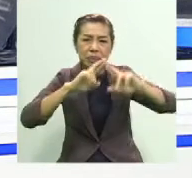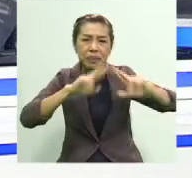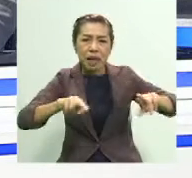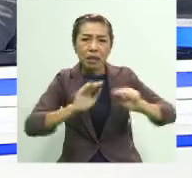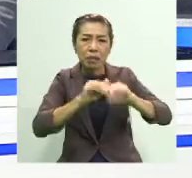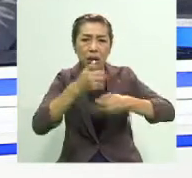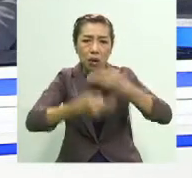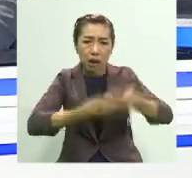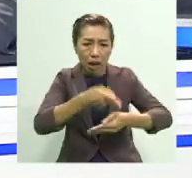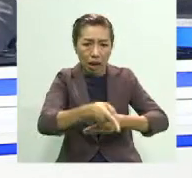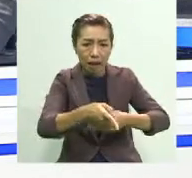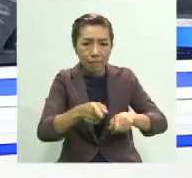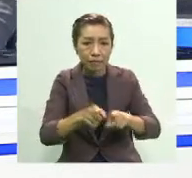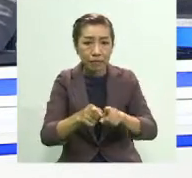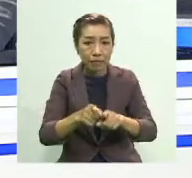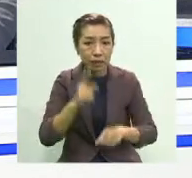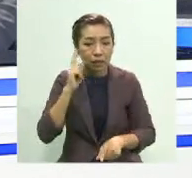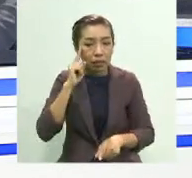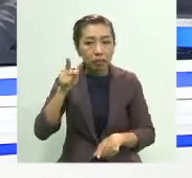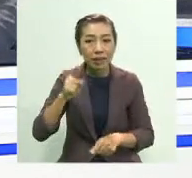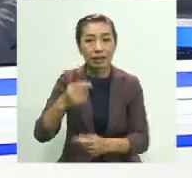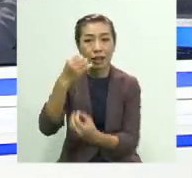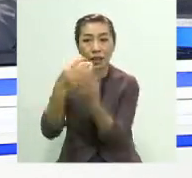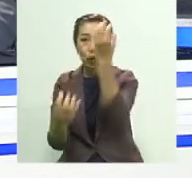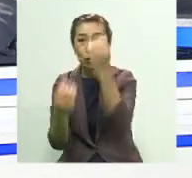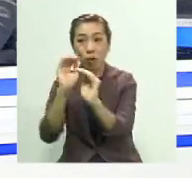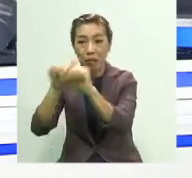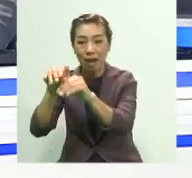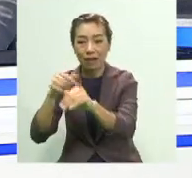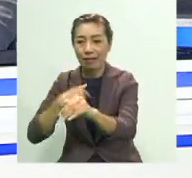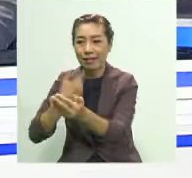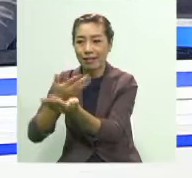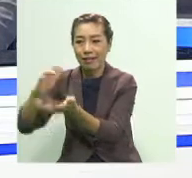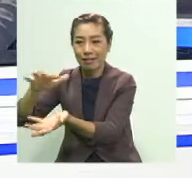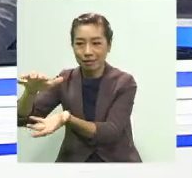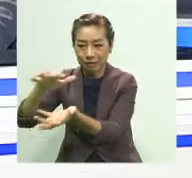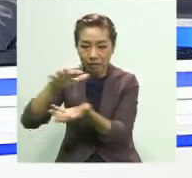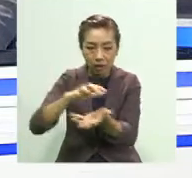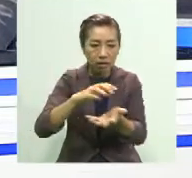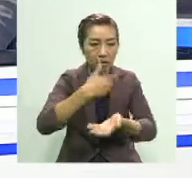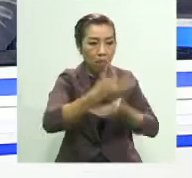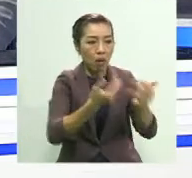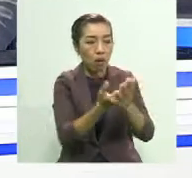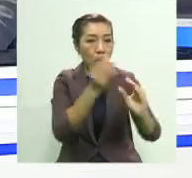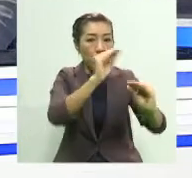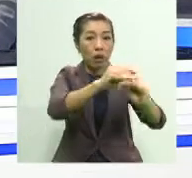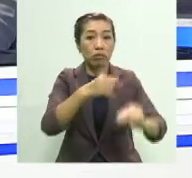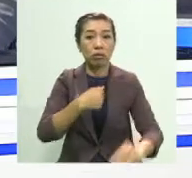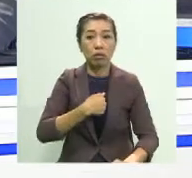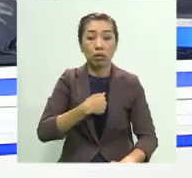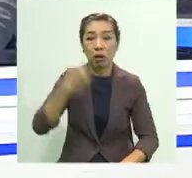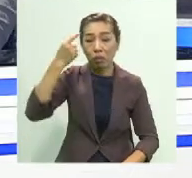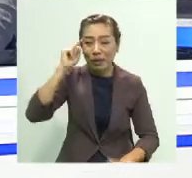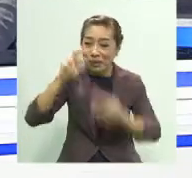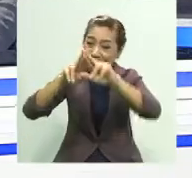ที่เขาขายกันเนี่ยเป็นพ่อค้าคนกลางนะที่ซื้อมาขายทีเนี่ยเขาขายค่อนข้างแพงน ะ เวลาเราไปซื้อตามจุดต่างๆเนี่ยลูกหนึ่งเนี่ย20บา